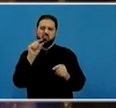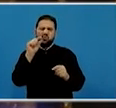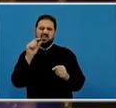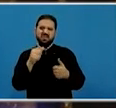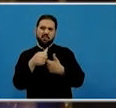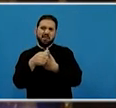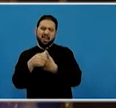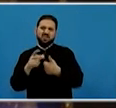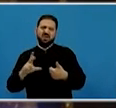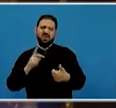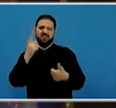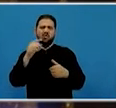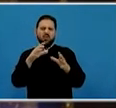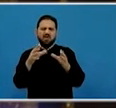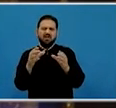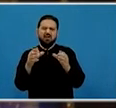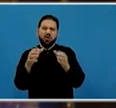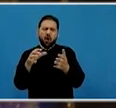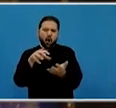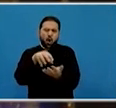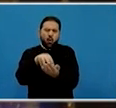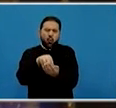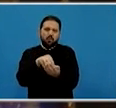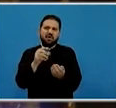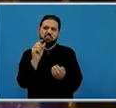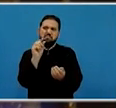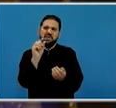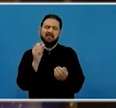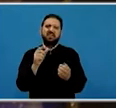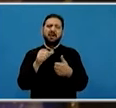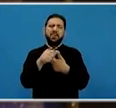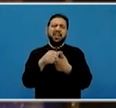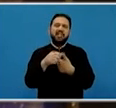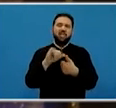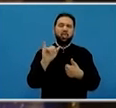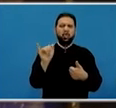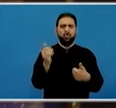că este un grup foarte restrâns, acela al prietenilor. Și